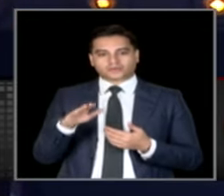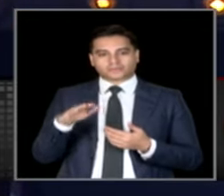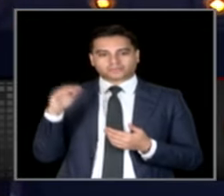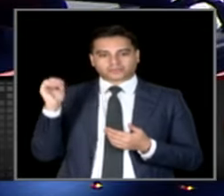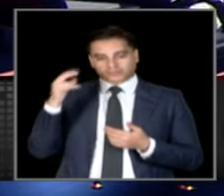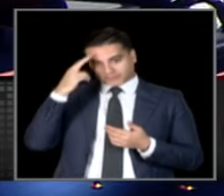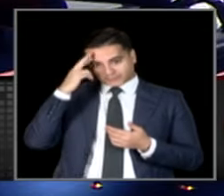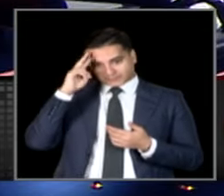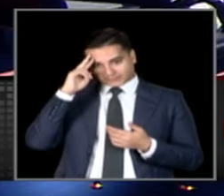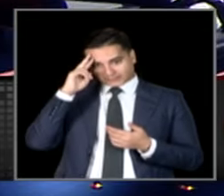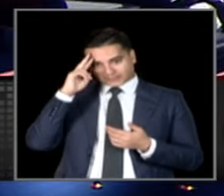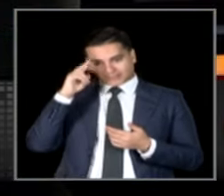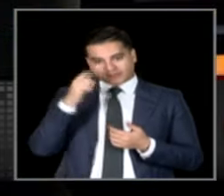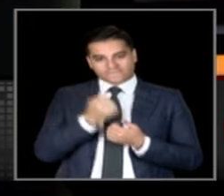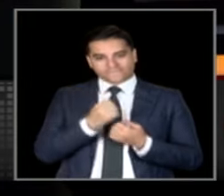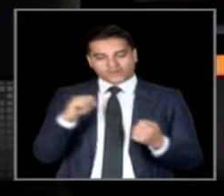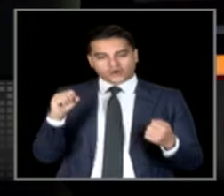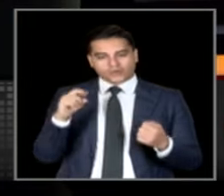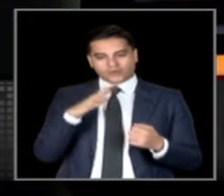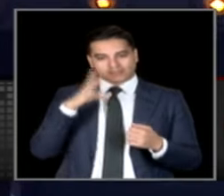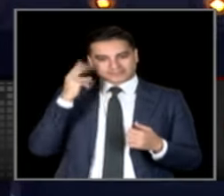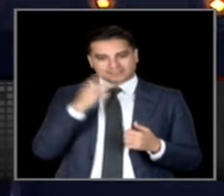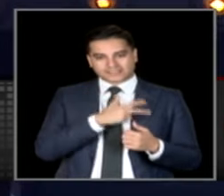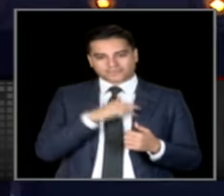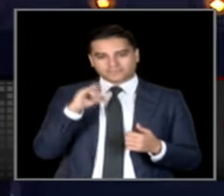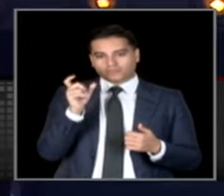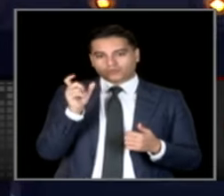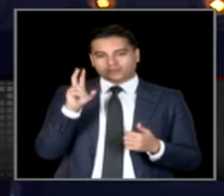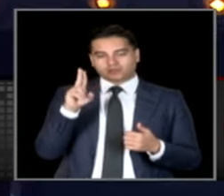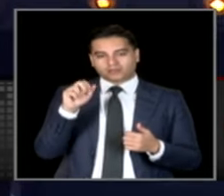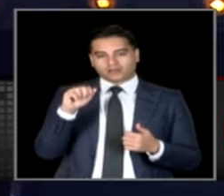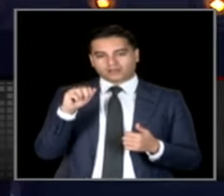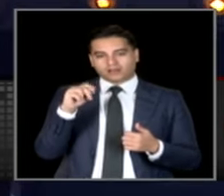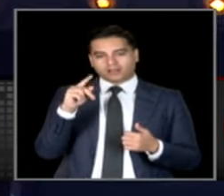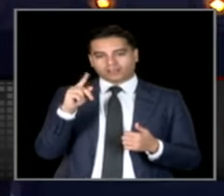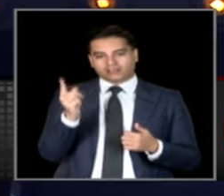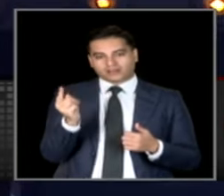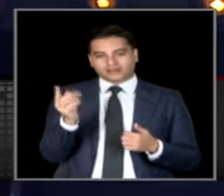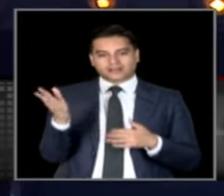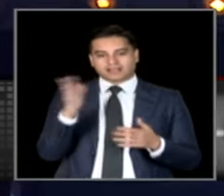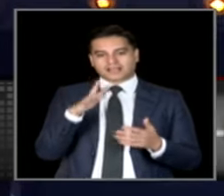الإجابة؟ ناسي الاسم. نسيني الاسم. كل ناس الاسم. منتظر